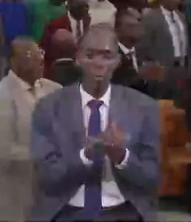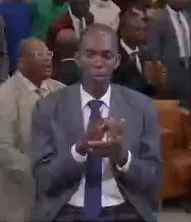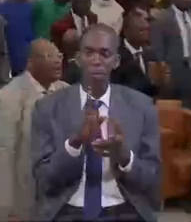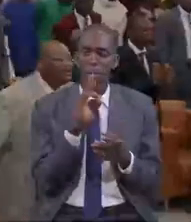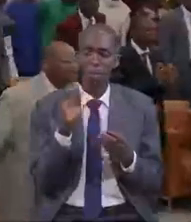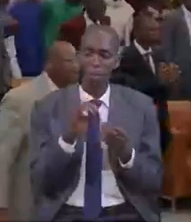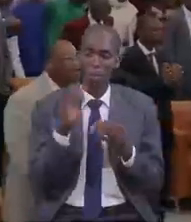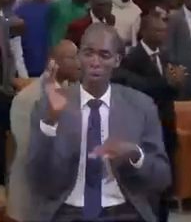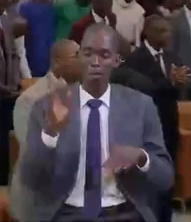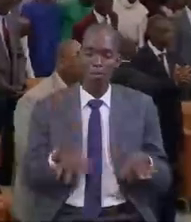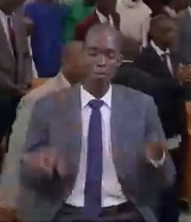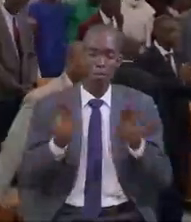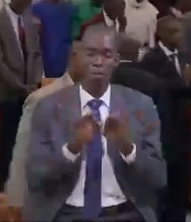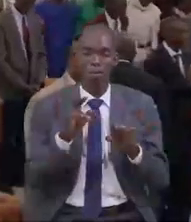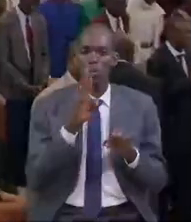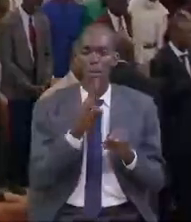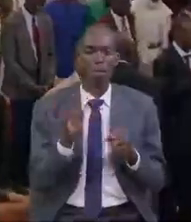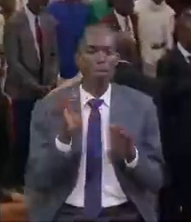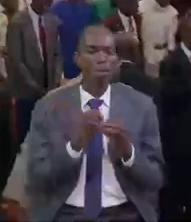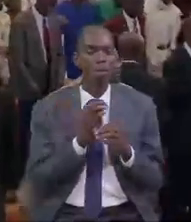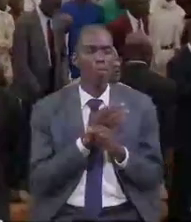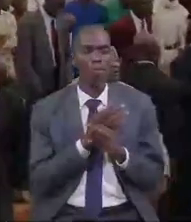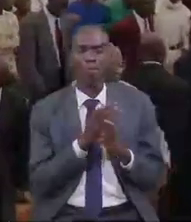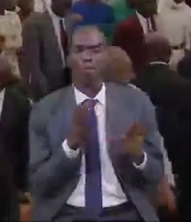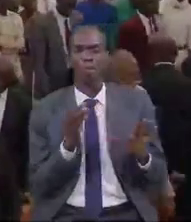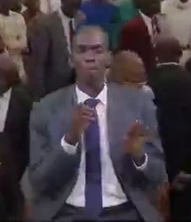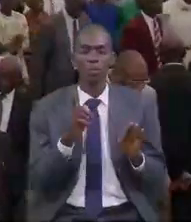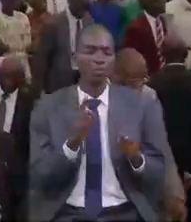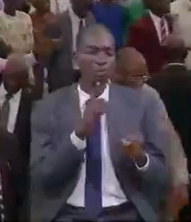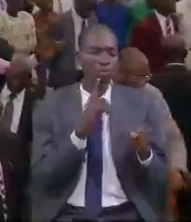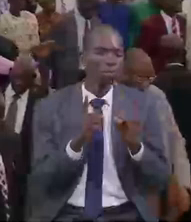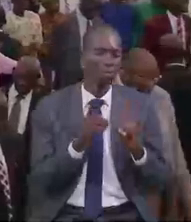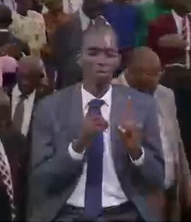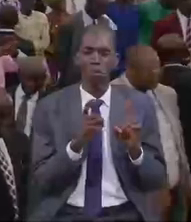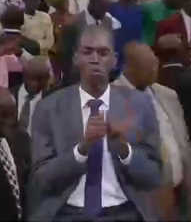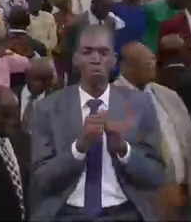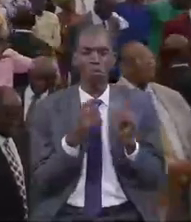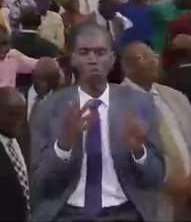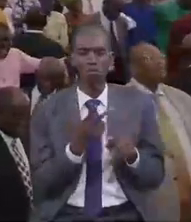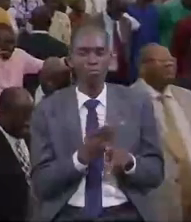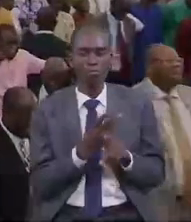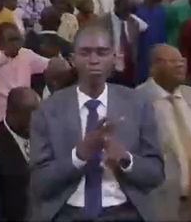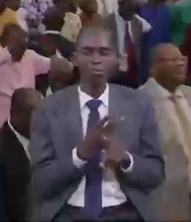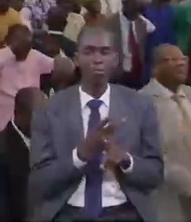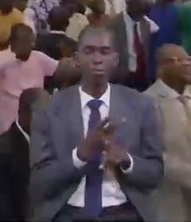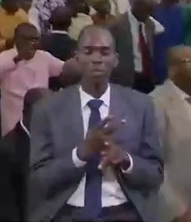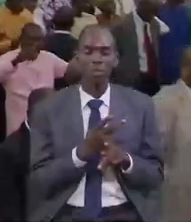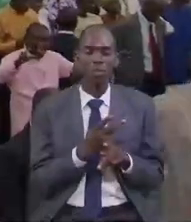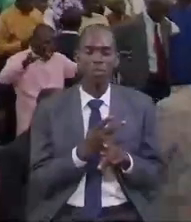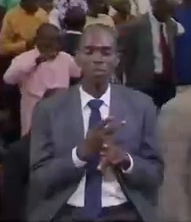Les femmes sont importantes pour toi. Tu es plus libre. Tu parles bien, librement, avec ces